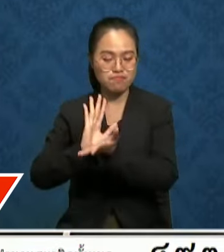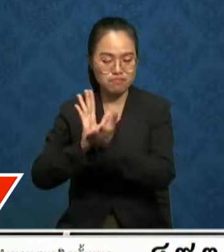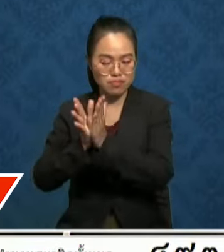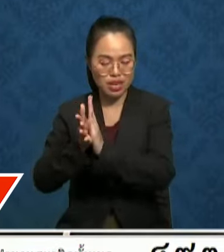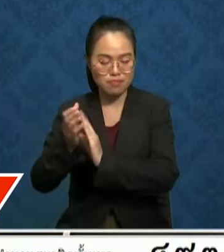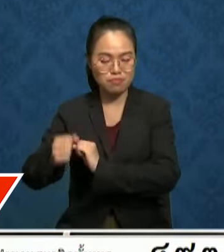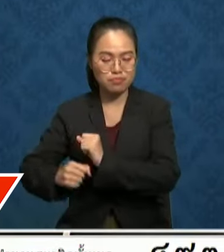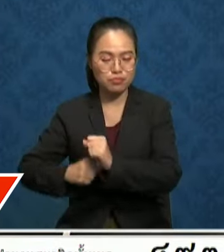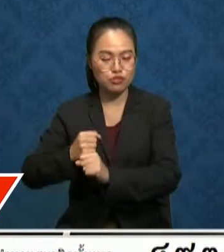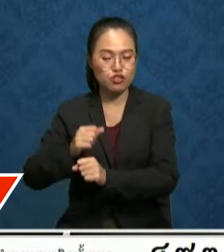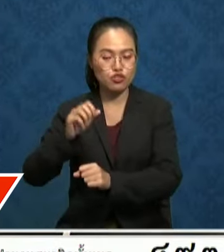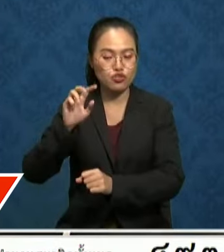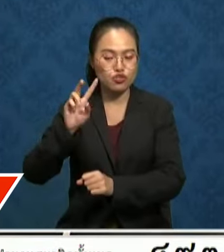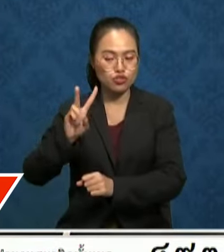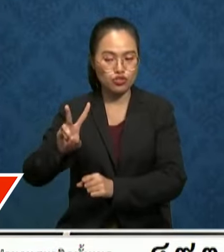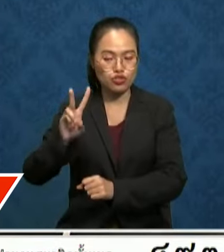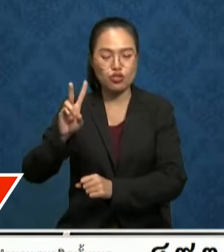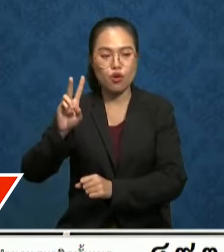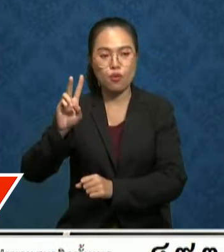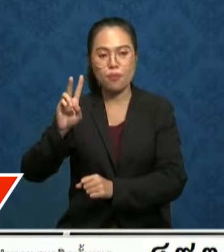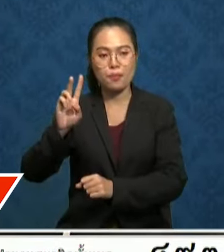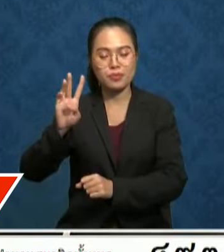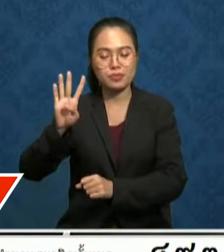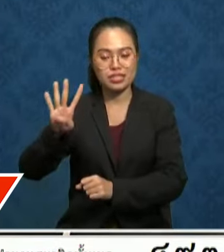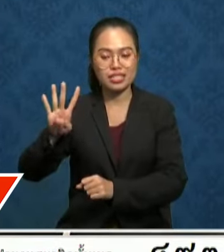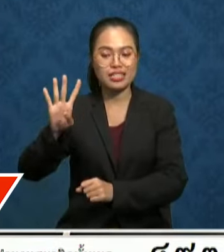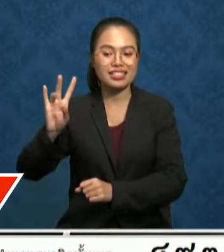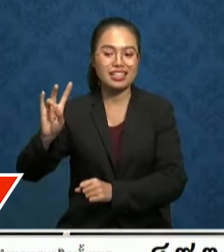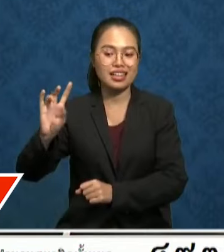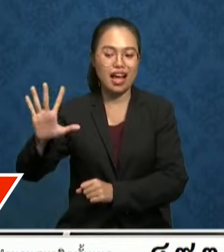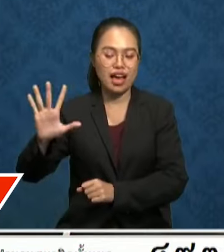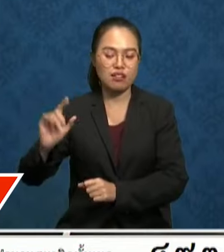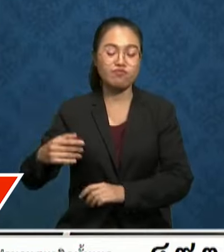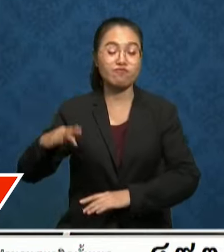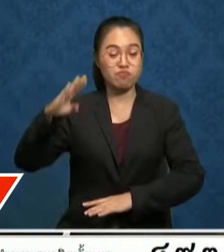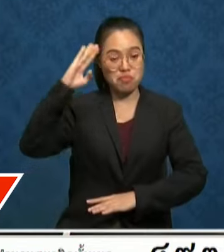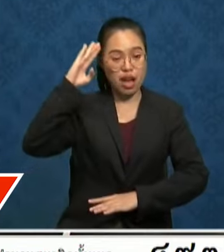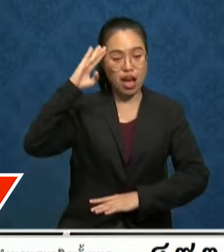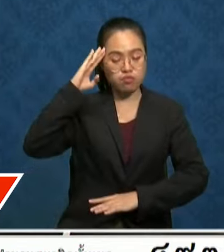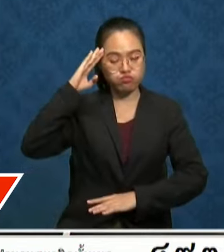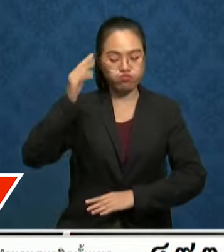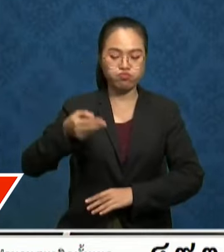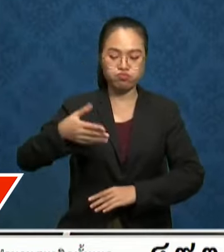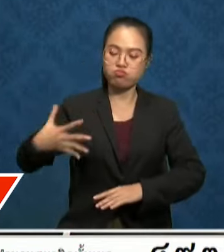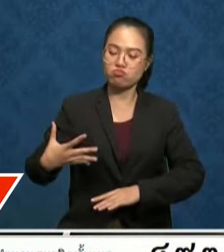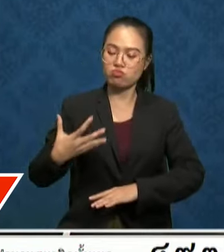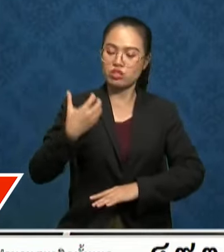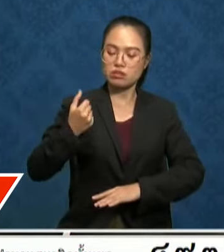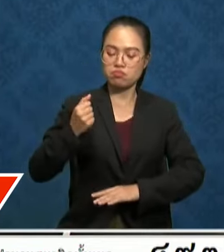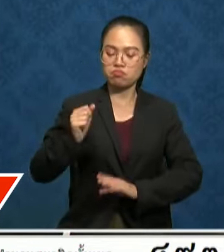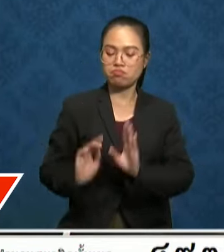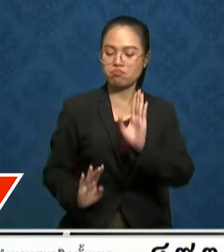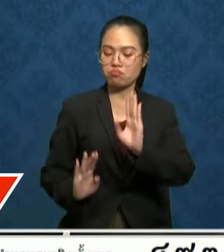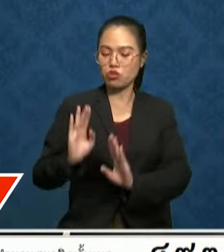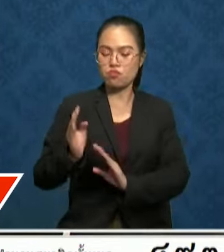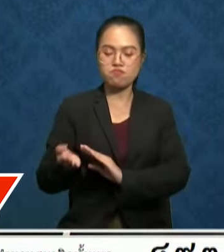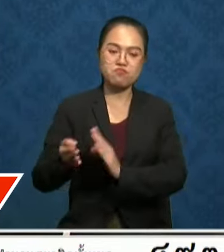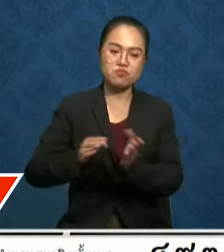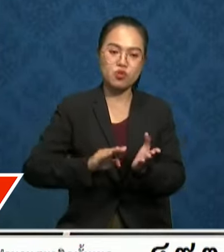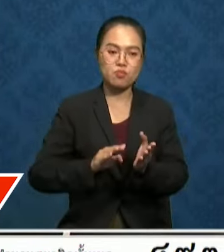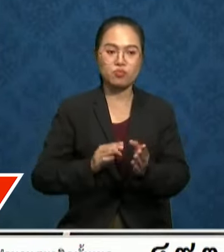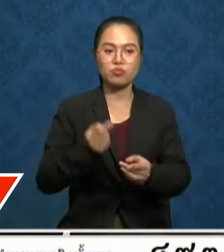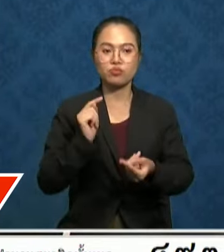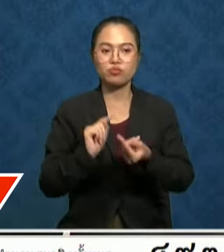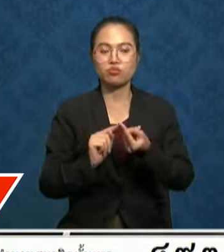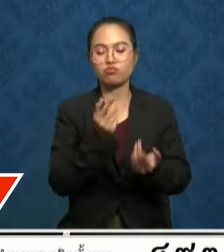24 มิถุนายน 2475ทหารและกองทัพได้เข้ามาแทรกแซงและทำลายพัฒนาการของระบอบประชาธิปไตยมาโดยตลอดทั้งจากการแทรกแซงโด